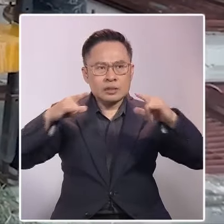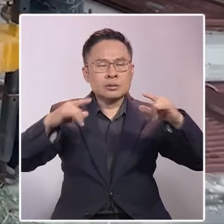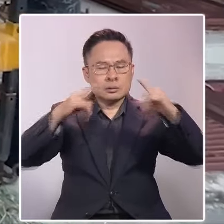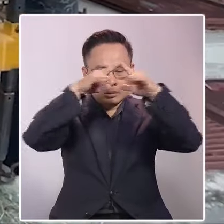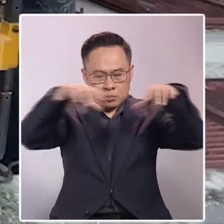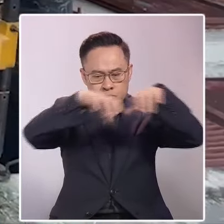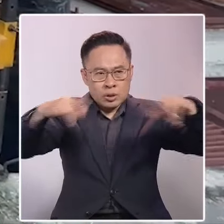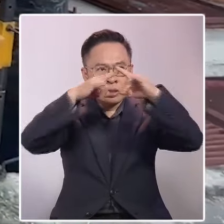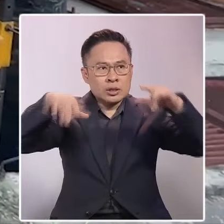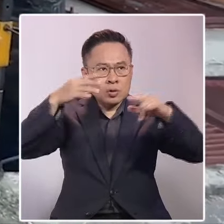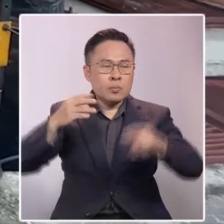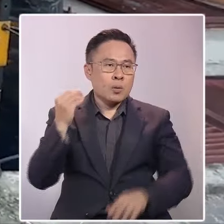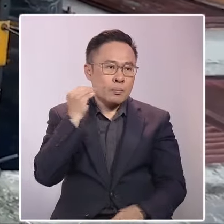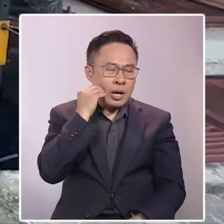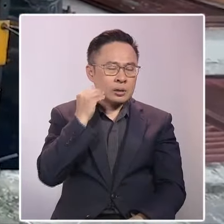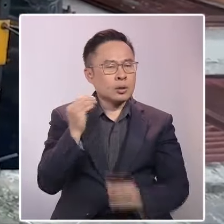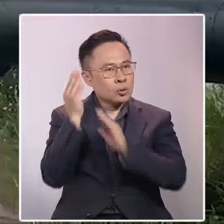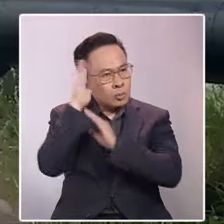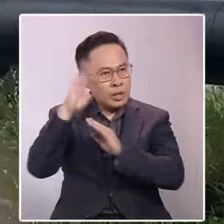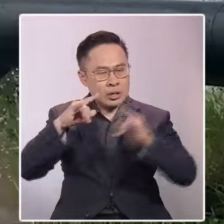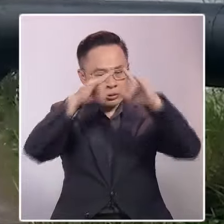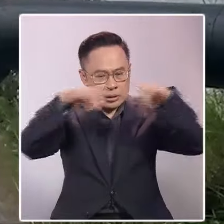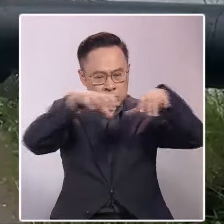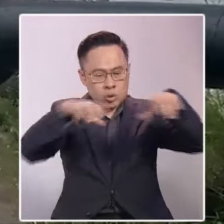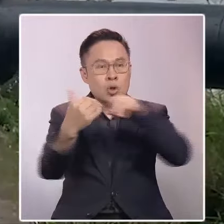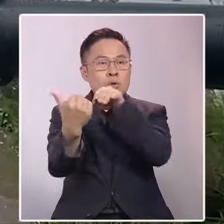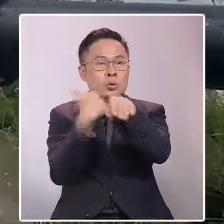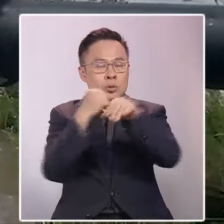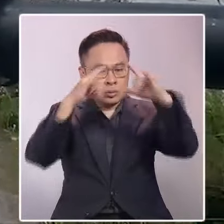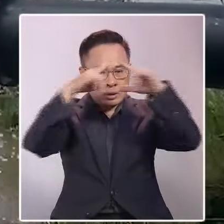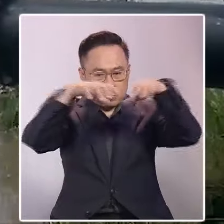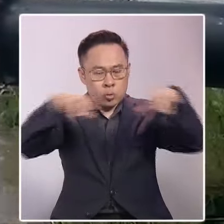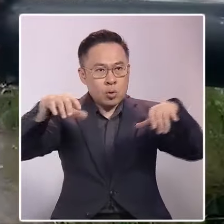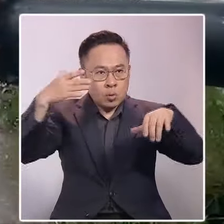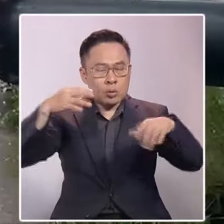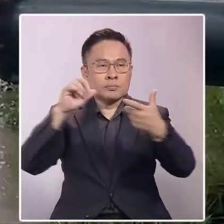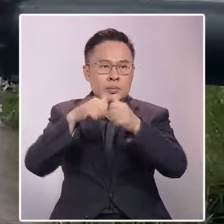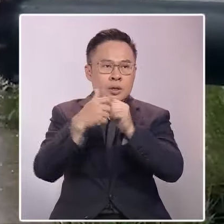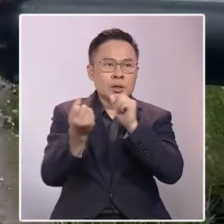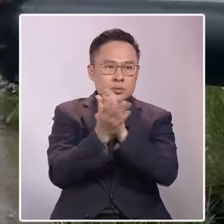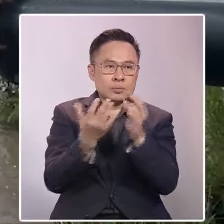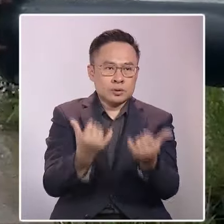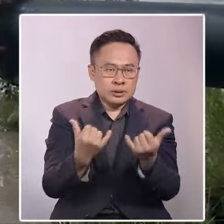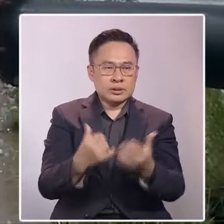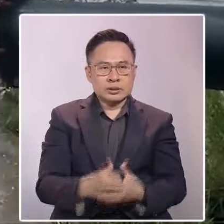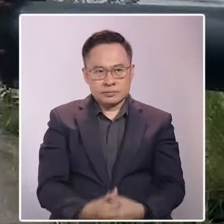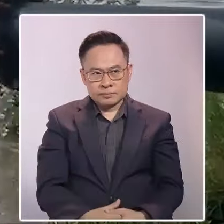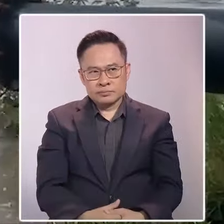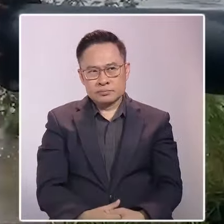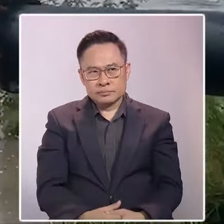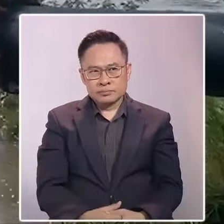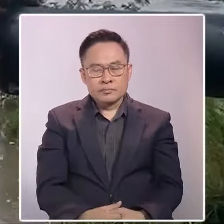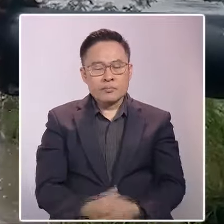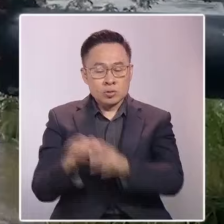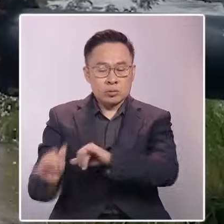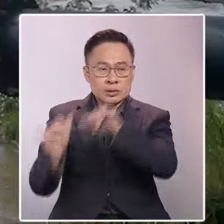กางให้กับพี่น้องประชาชนเนี่ยได้อยู่พักผิดกันหน่อยเพราะตอนนี้หลังจากที่ต้องย้ายขึ้นมาอยู่พื้นที่โดยเฉพาะพื้นที่